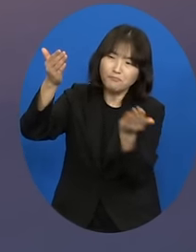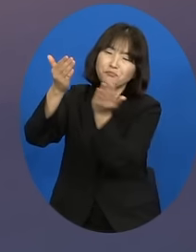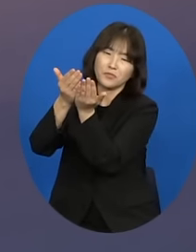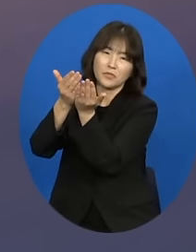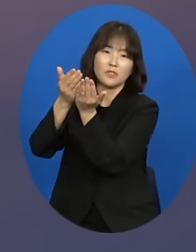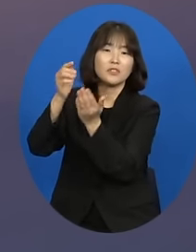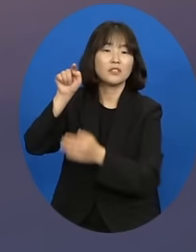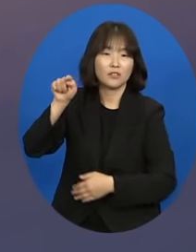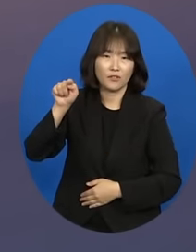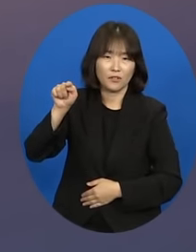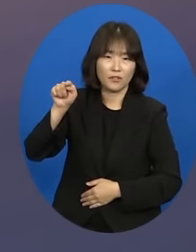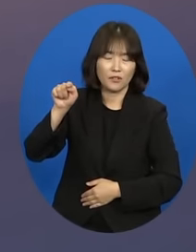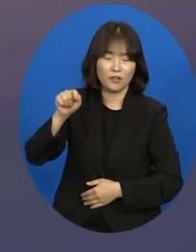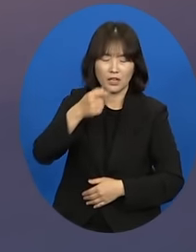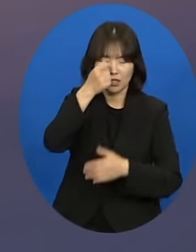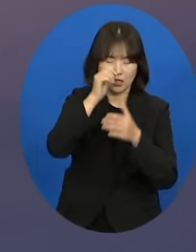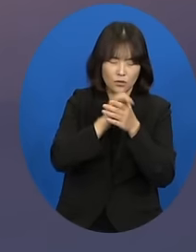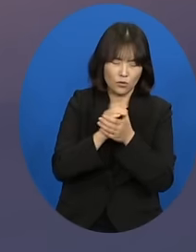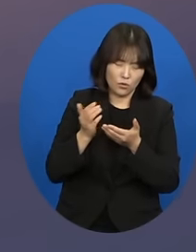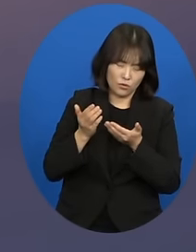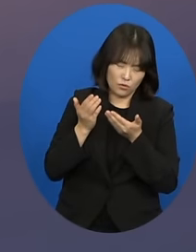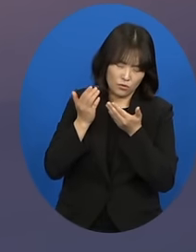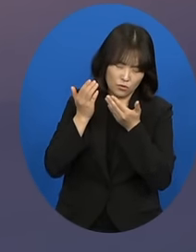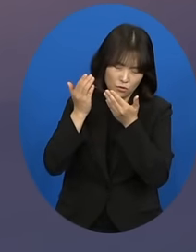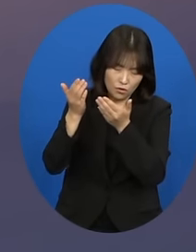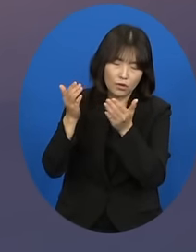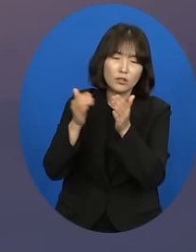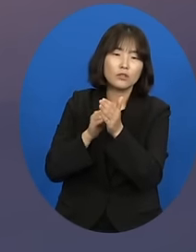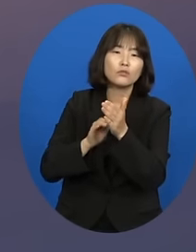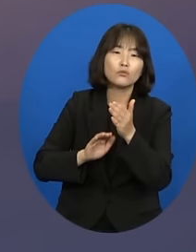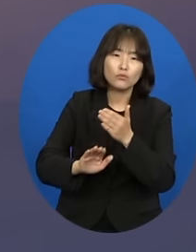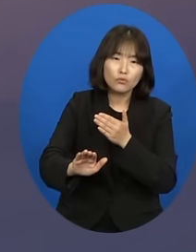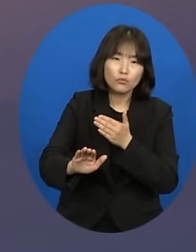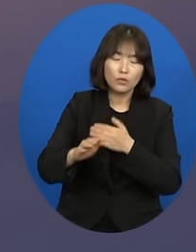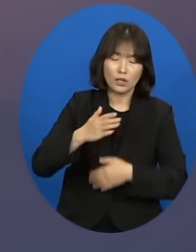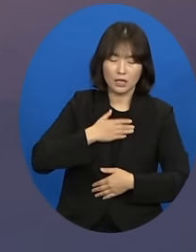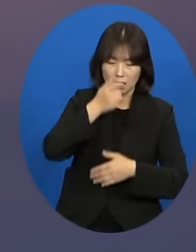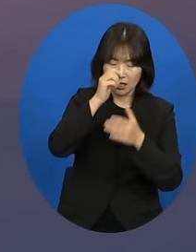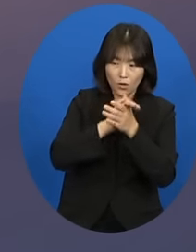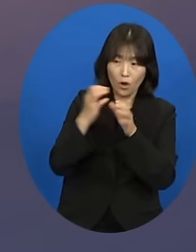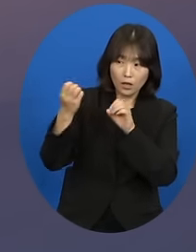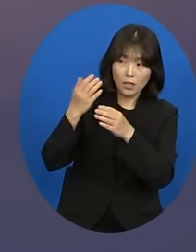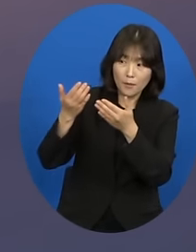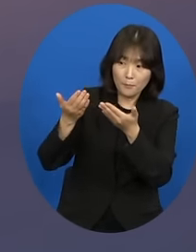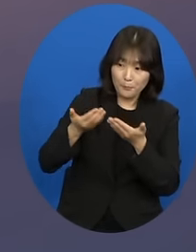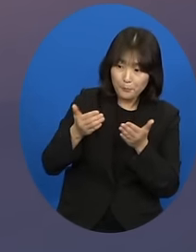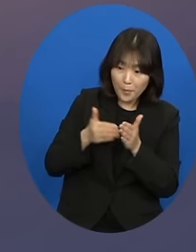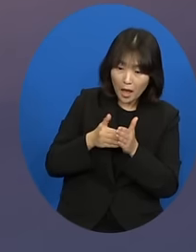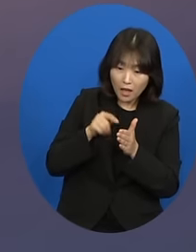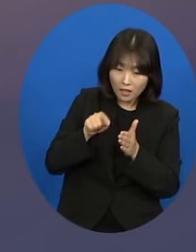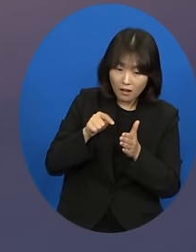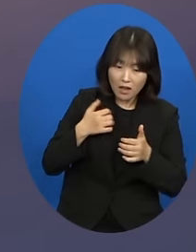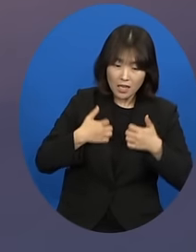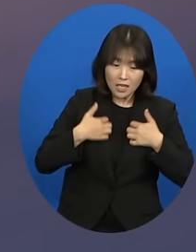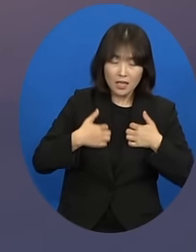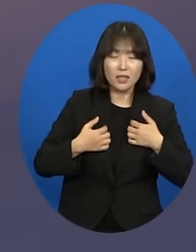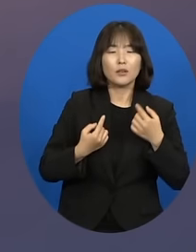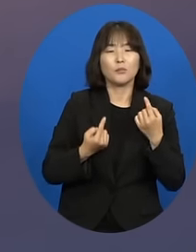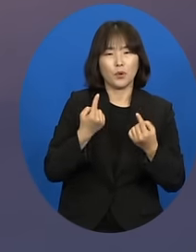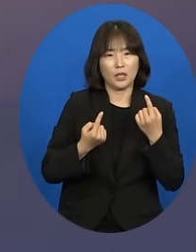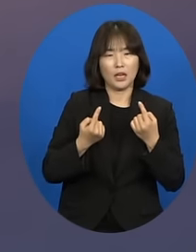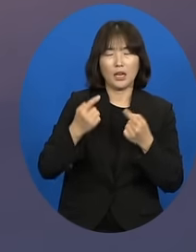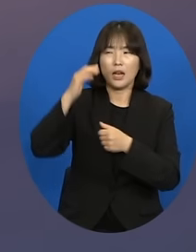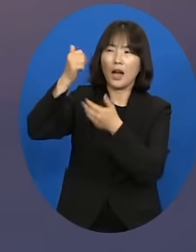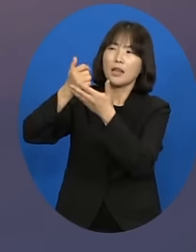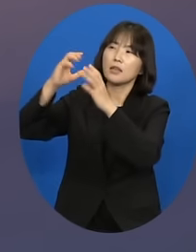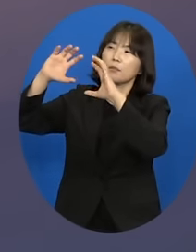기도를 하고 나서, 많이 하고 나서 내 기도가 응답되었음을 기뻐하기보다 하나님 나라가 내 삶에 임한